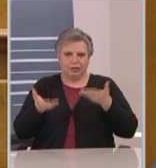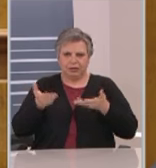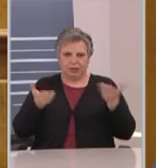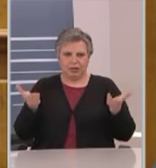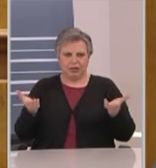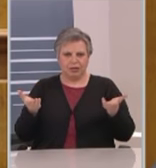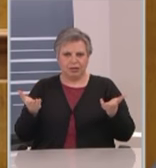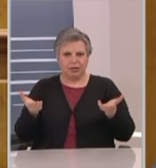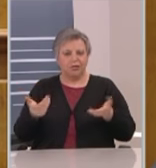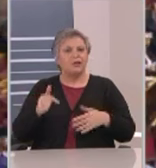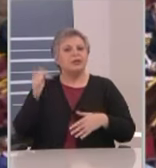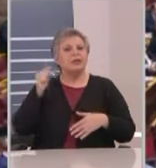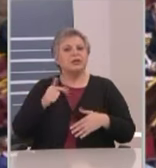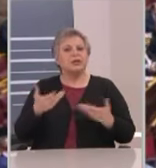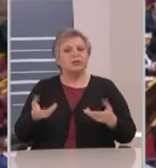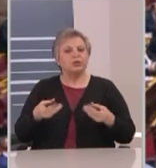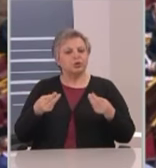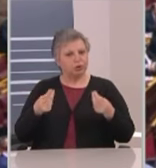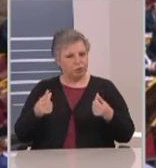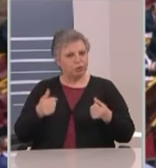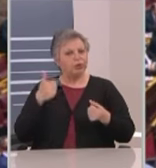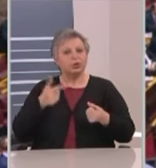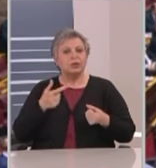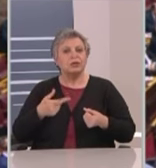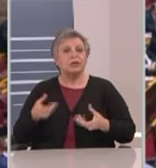Και πάνω σε αυτό έρχονται τώρα οι πληροφορίες